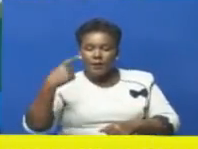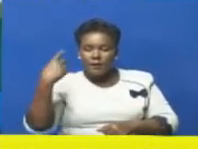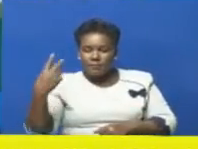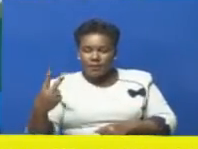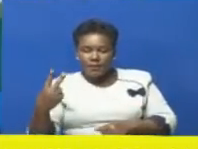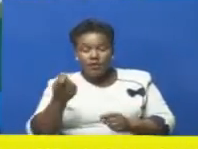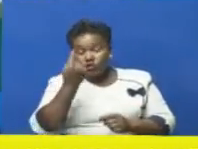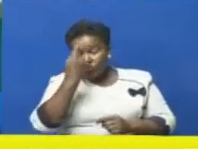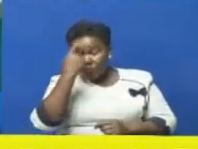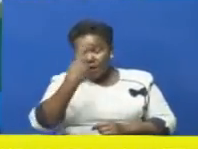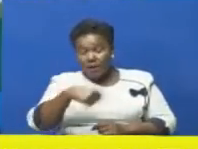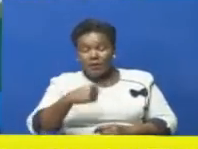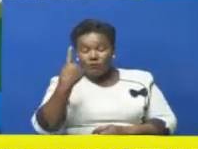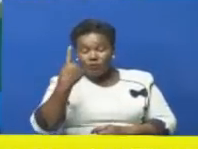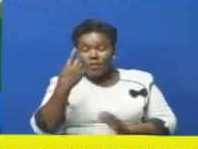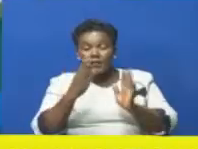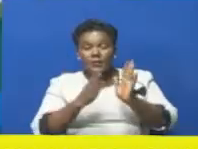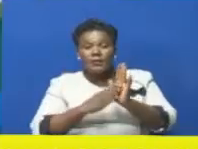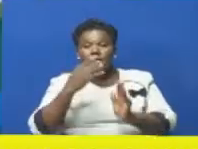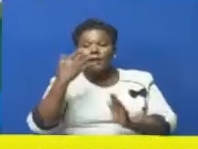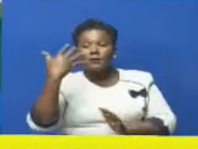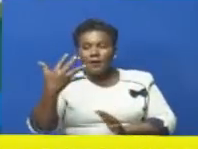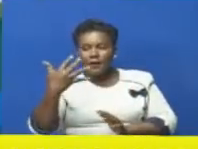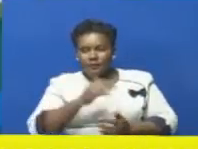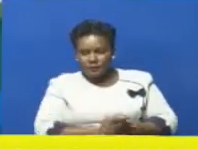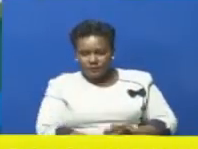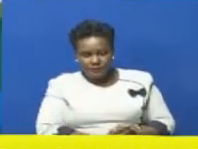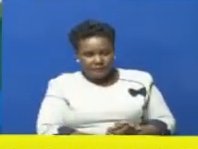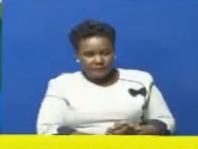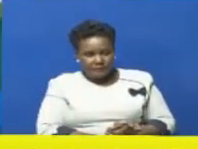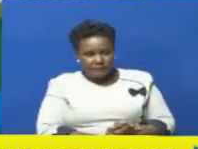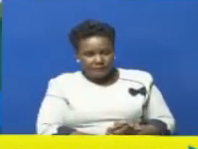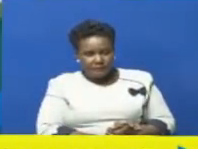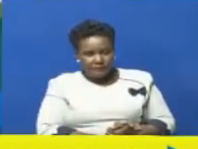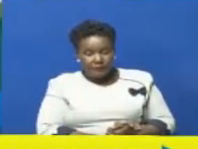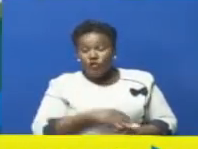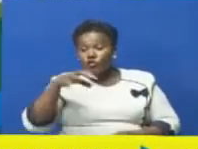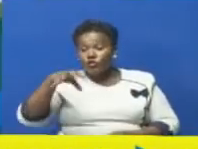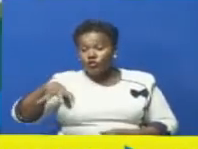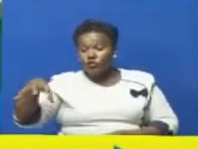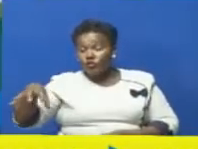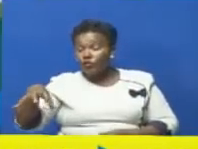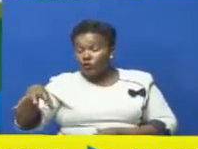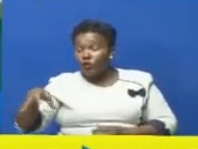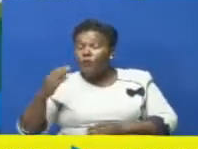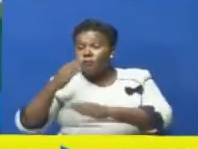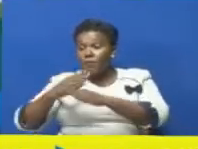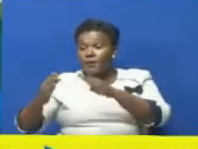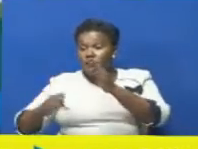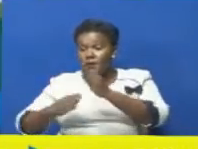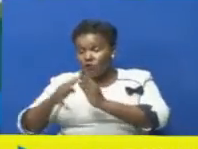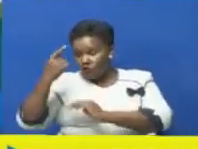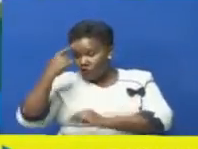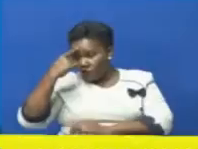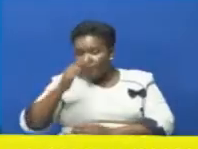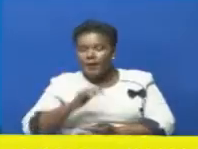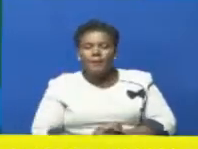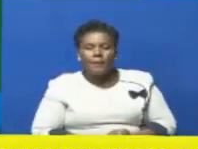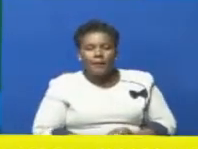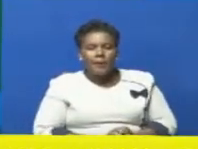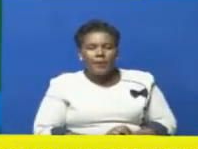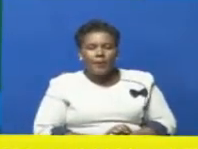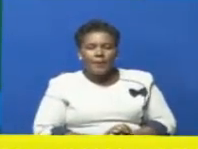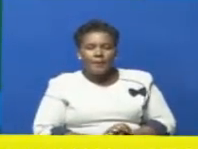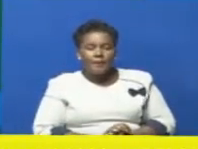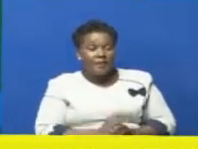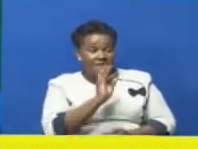195,000, na hii ni kwa soko la Majengo. Hii ndivyo maragi ilivyosimama. Twende za ulingine ambalo